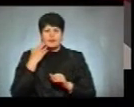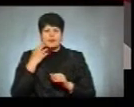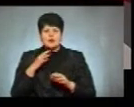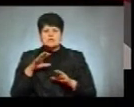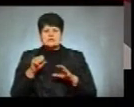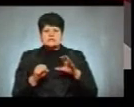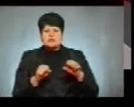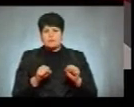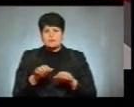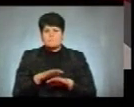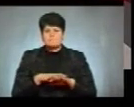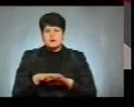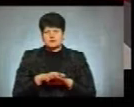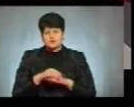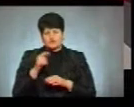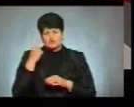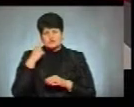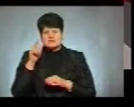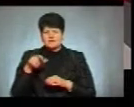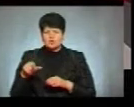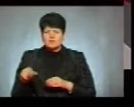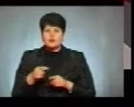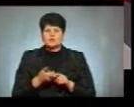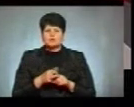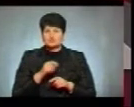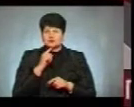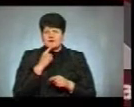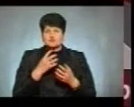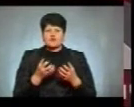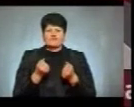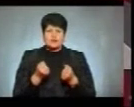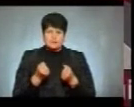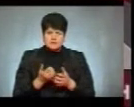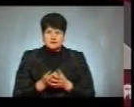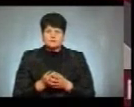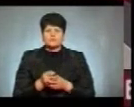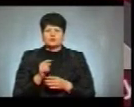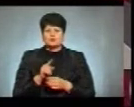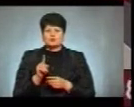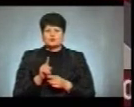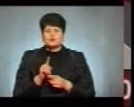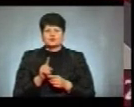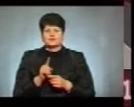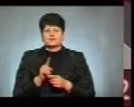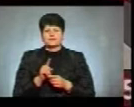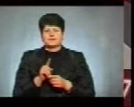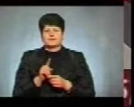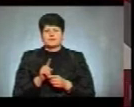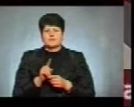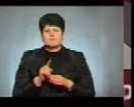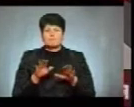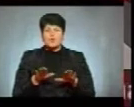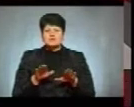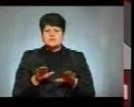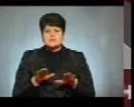захоплювати саме масову свідомість. Але її дуже важко втримати, тому що раціологічна